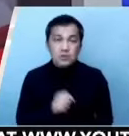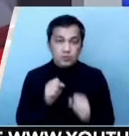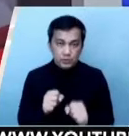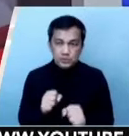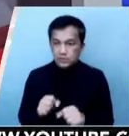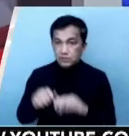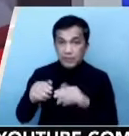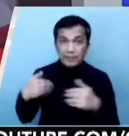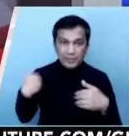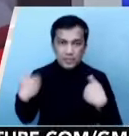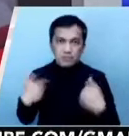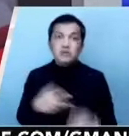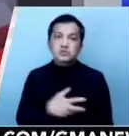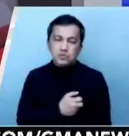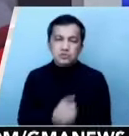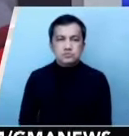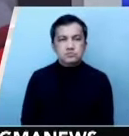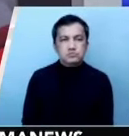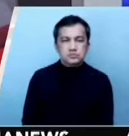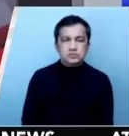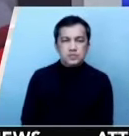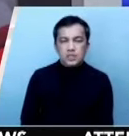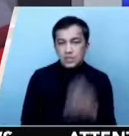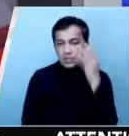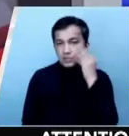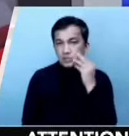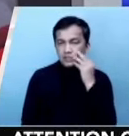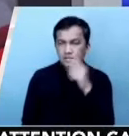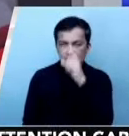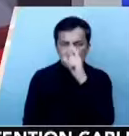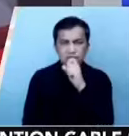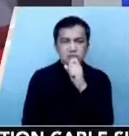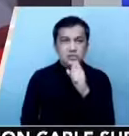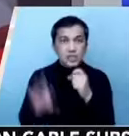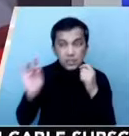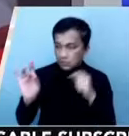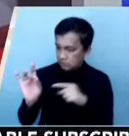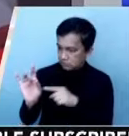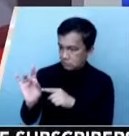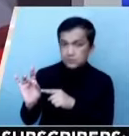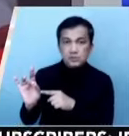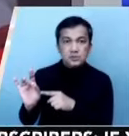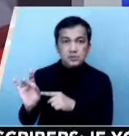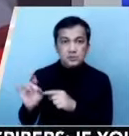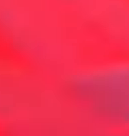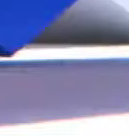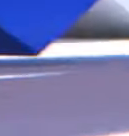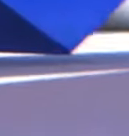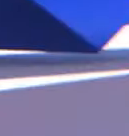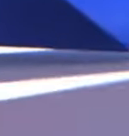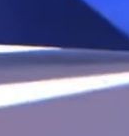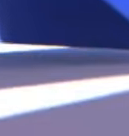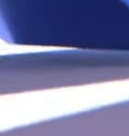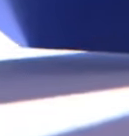bata. Ang karanasan ng isang edad 8 lang sa pagtutok ni Oscar Oida.